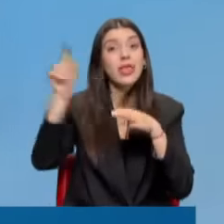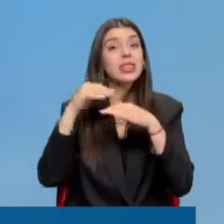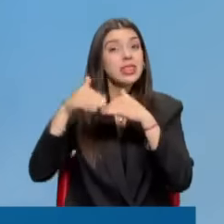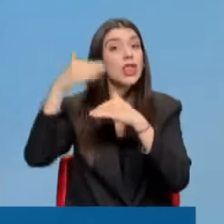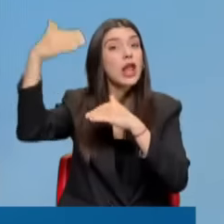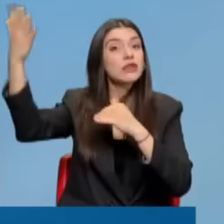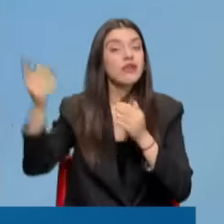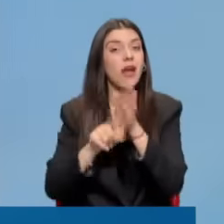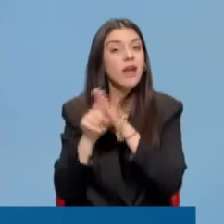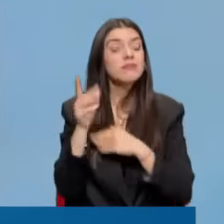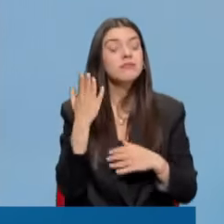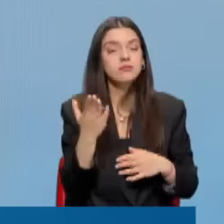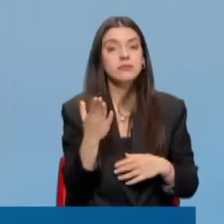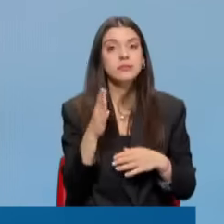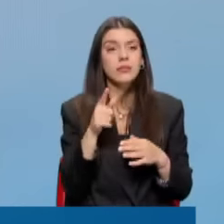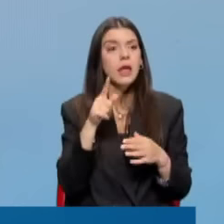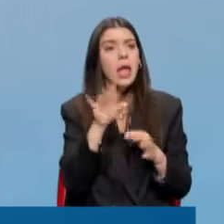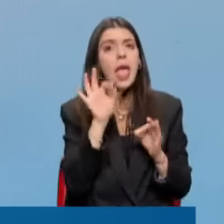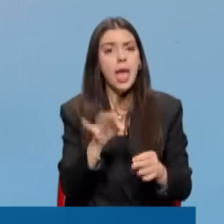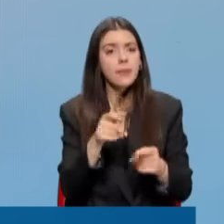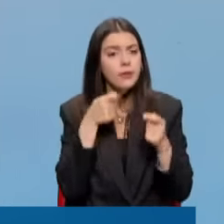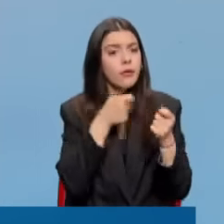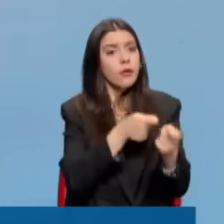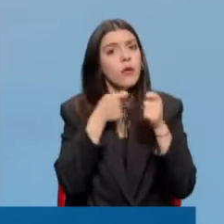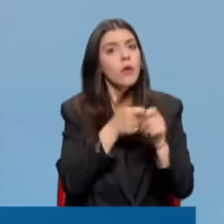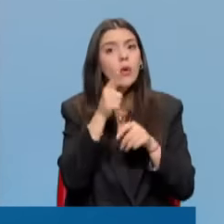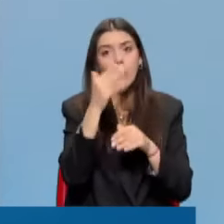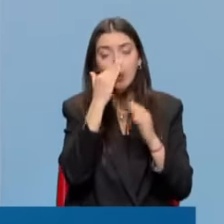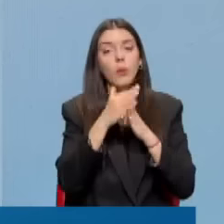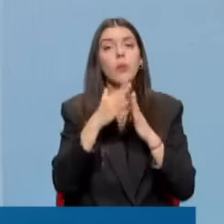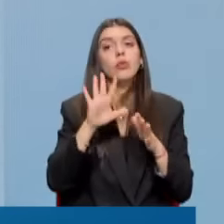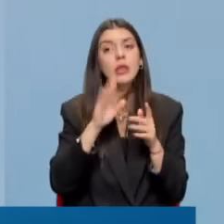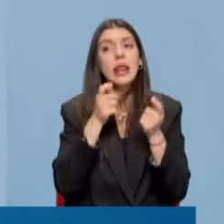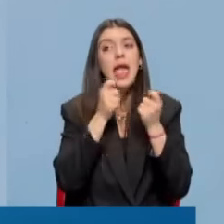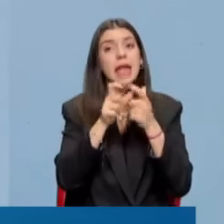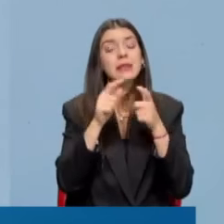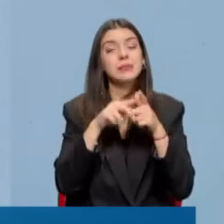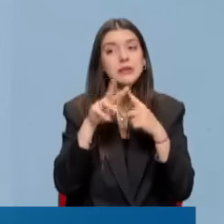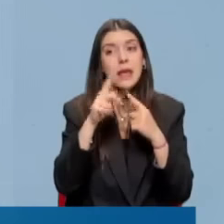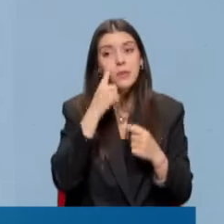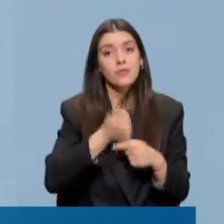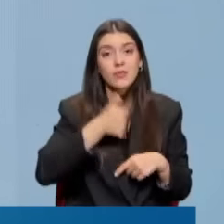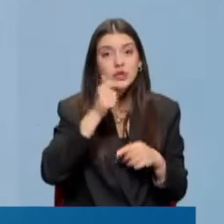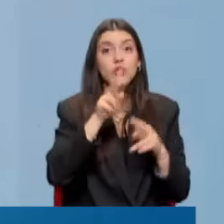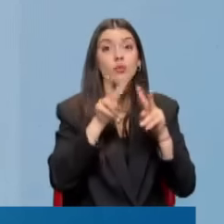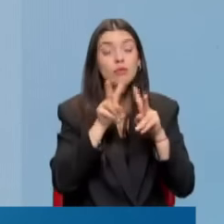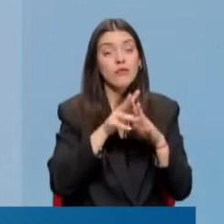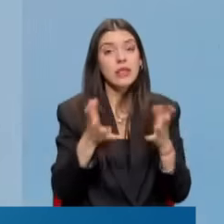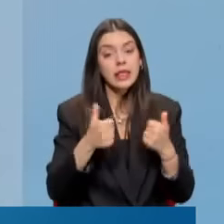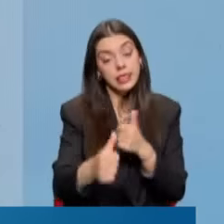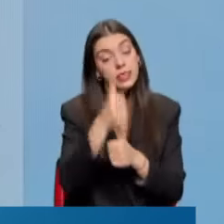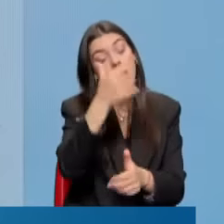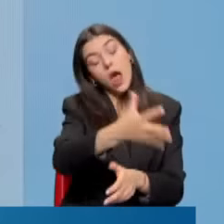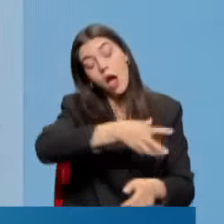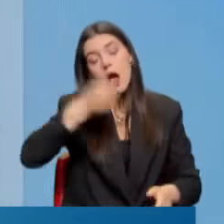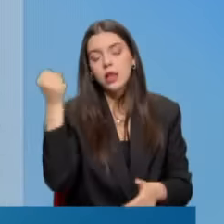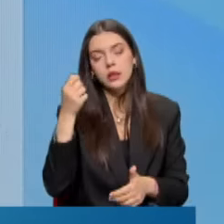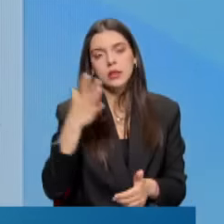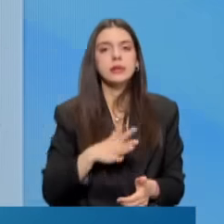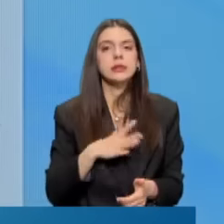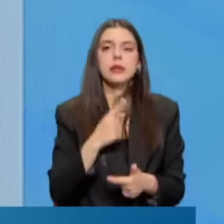dayatmacı yaklaşımlar kabul edilemez dedi eğitimsen Genel Başkanı Kemal Irmak müfredatın geri çekilmesini